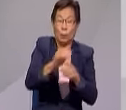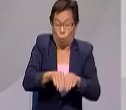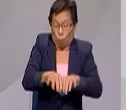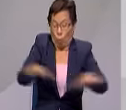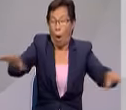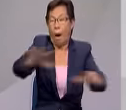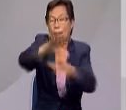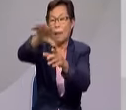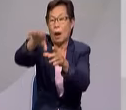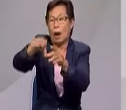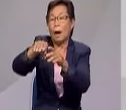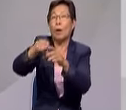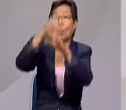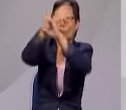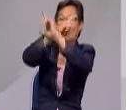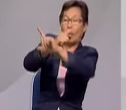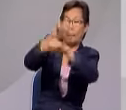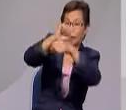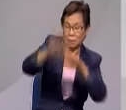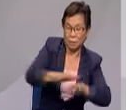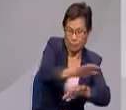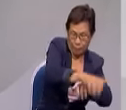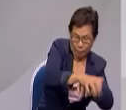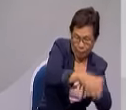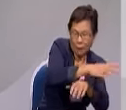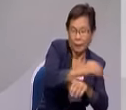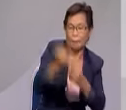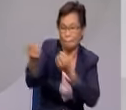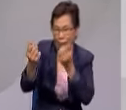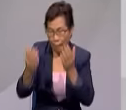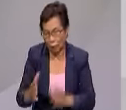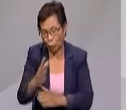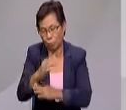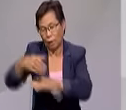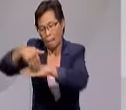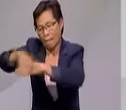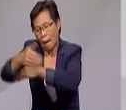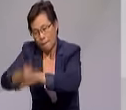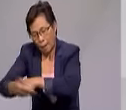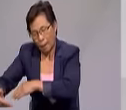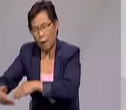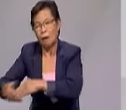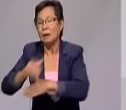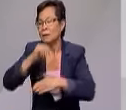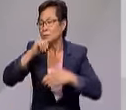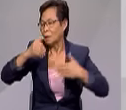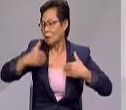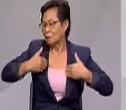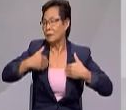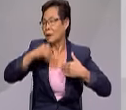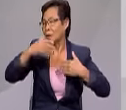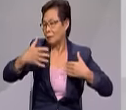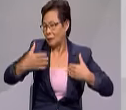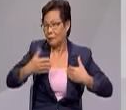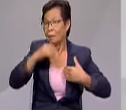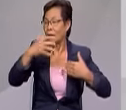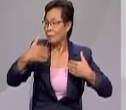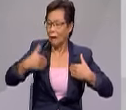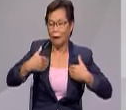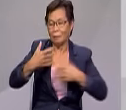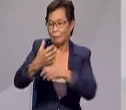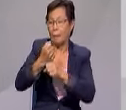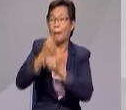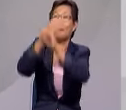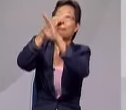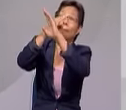melindungi pekerja-pekerja di sektor pertanian dan juga pemandu serta penghantar barangan yang tidak mendapat perlindungan penuh.